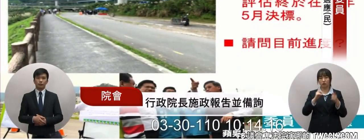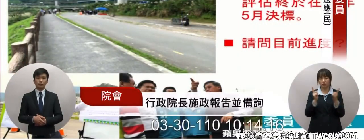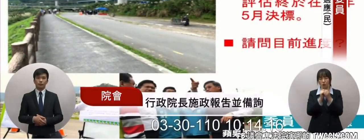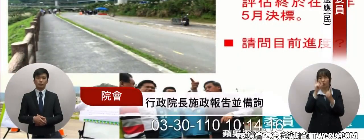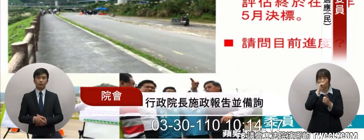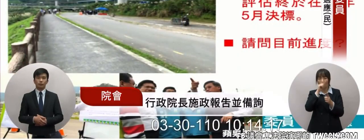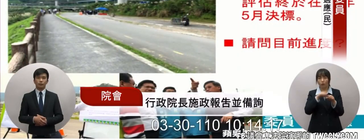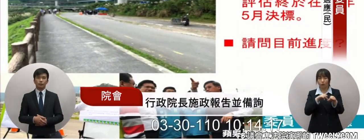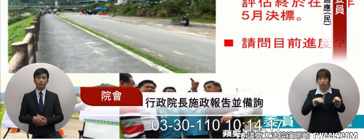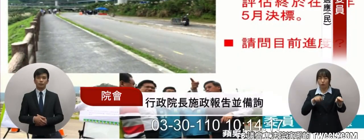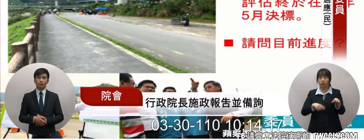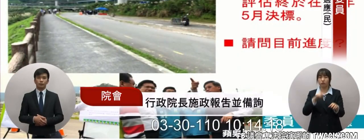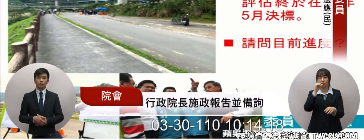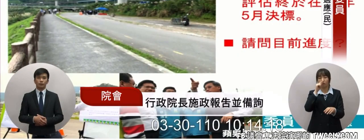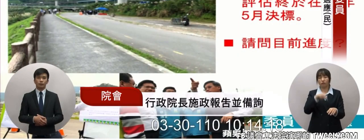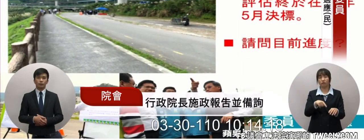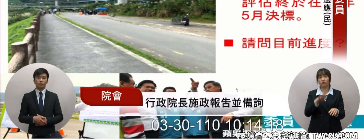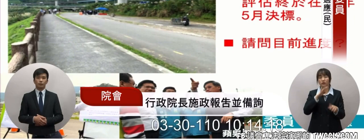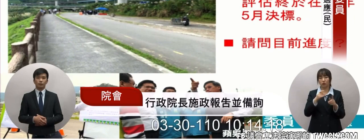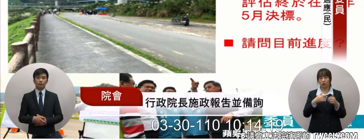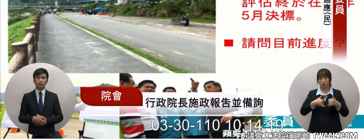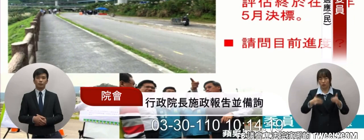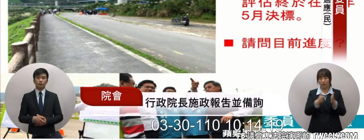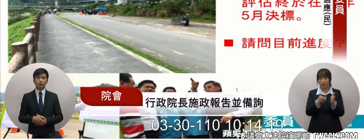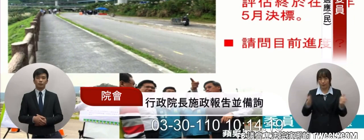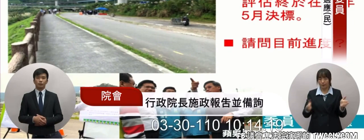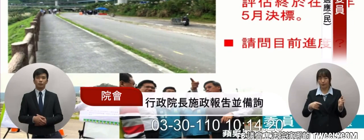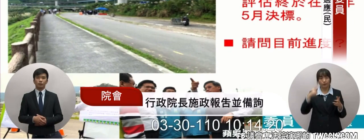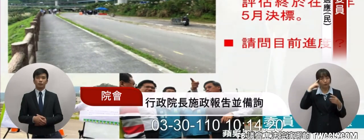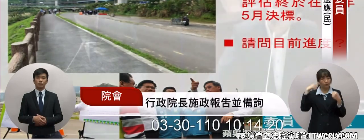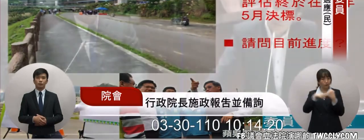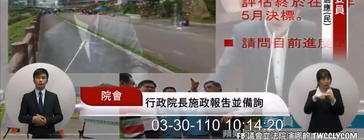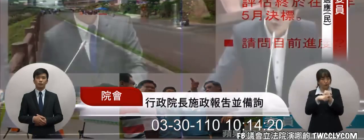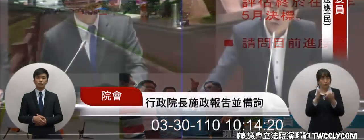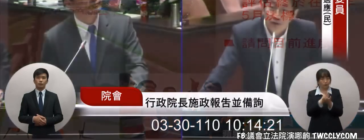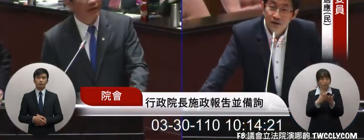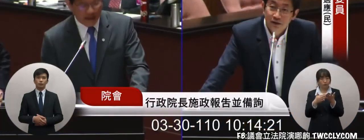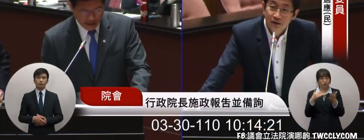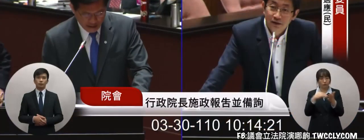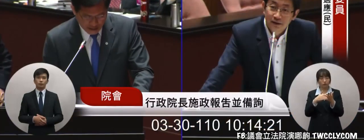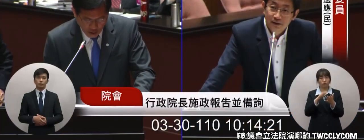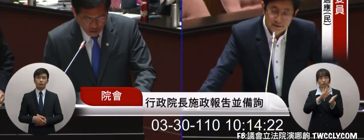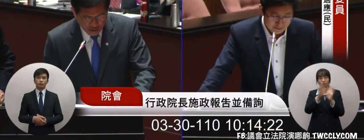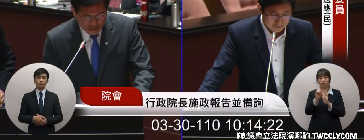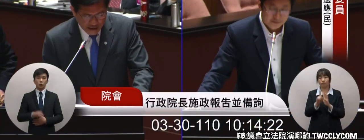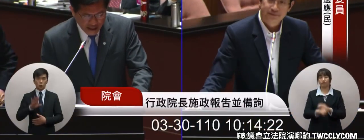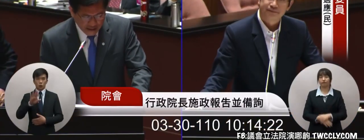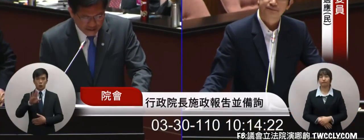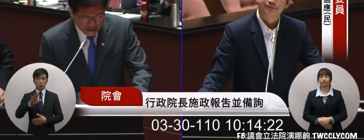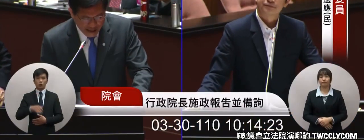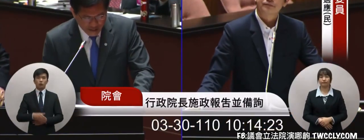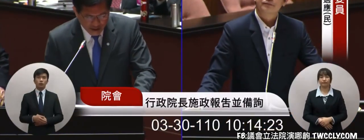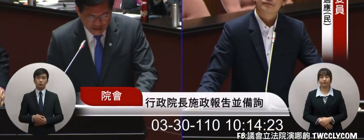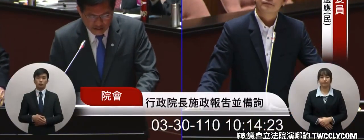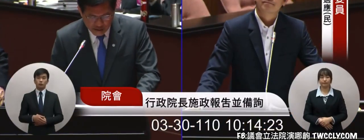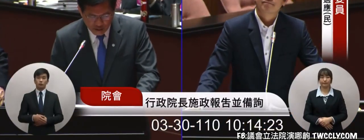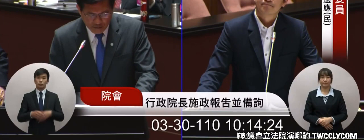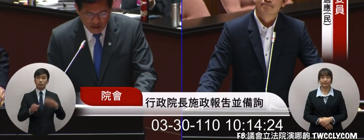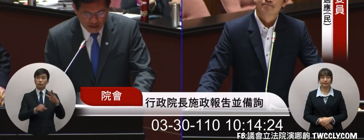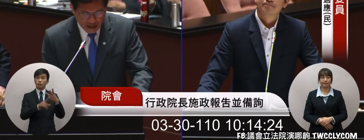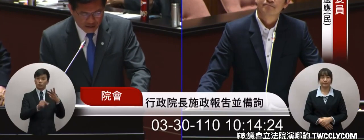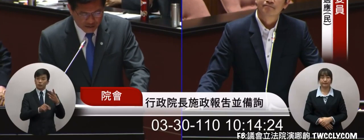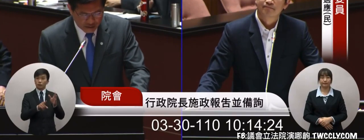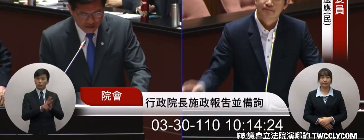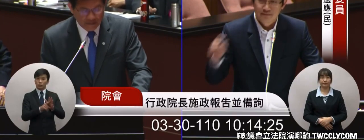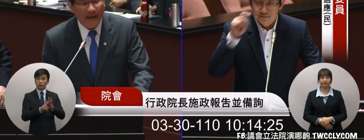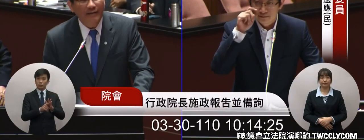車常常塞車的地方那目前這個拓寬案的可行性研究有沒有進度了有在三月已經期